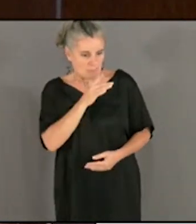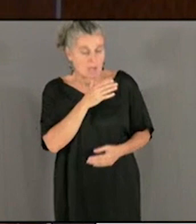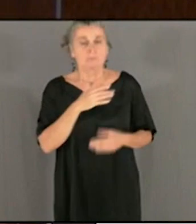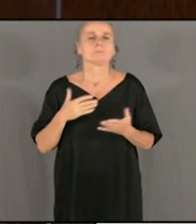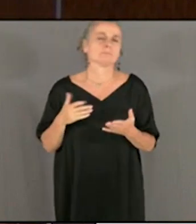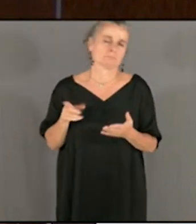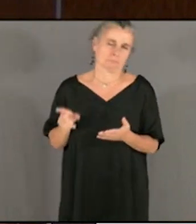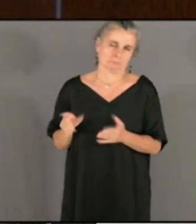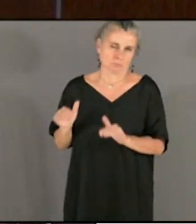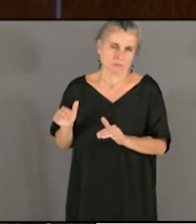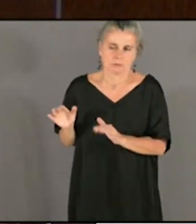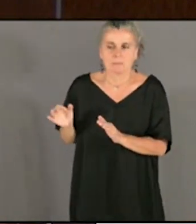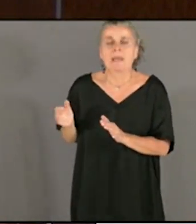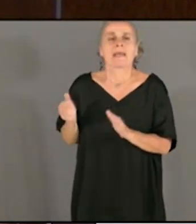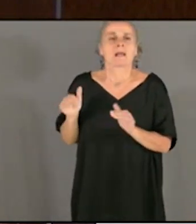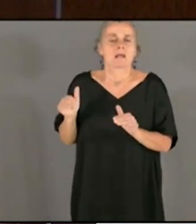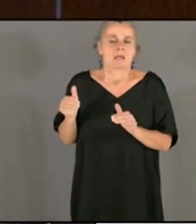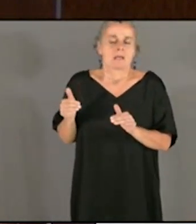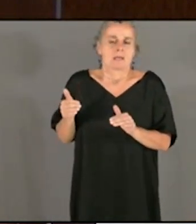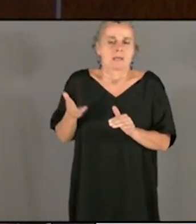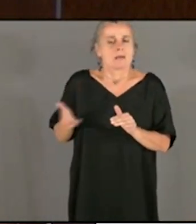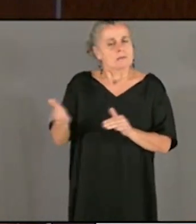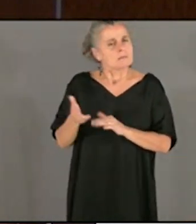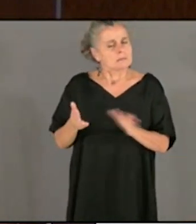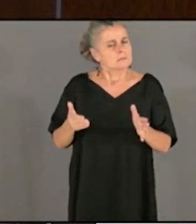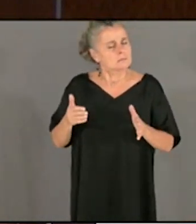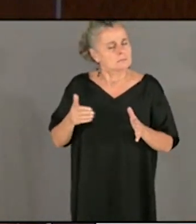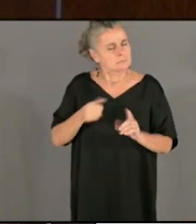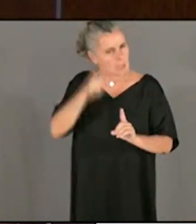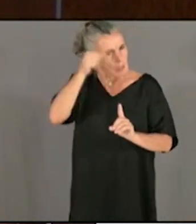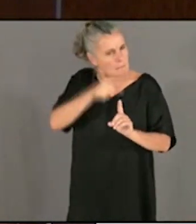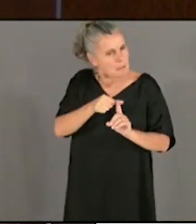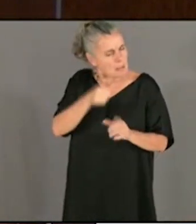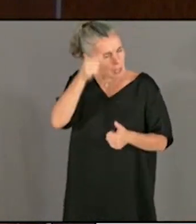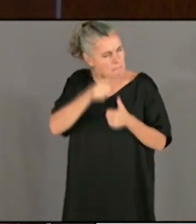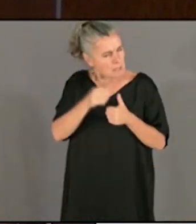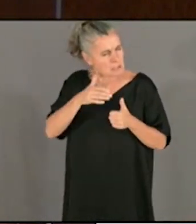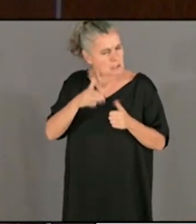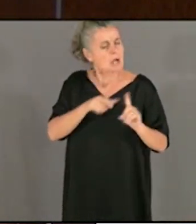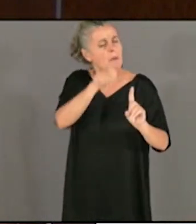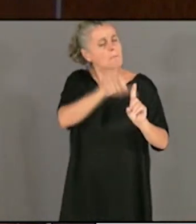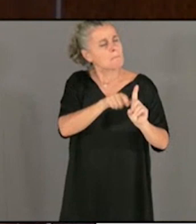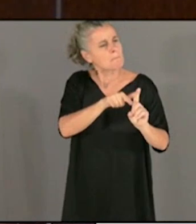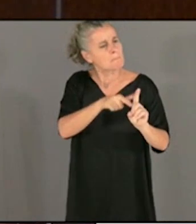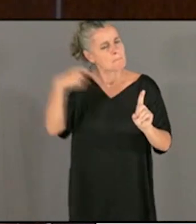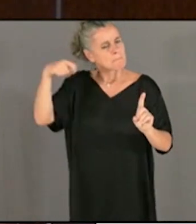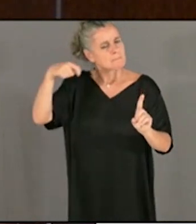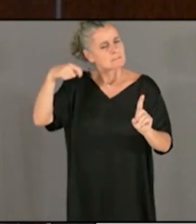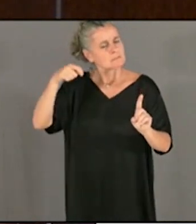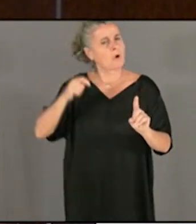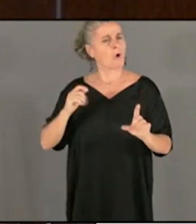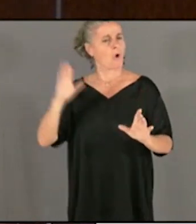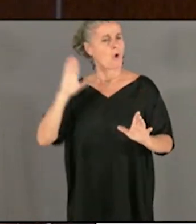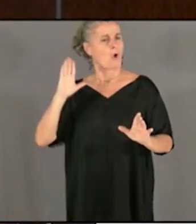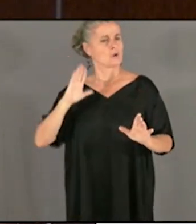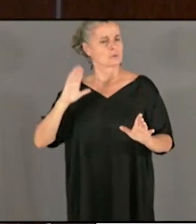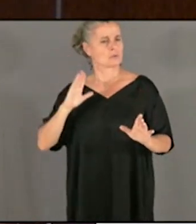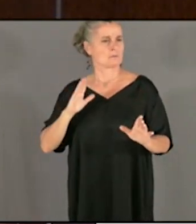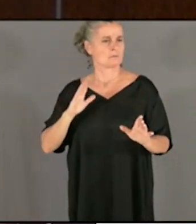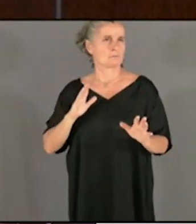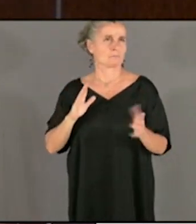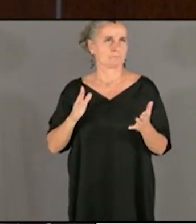conseillers métropolitains, peut-être vous rappelez-vous que j'avais interpellé son président, qui était aussi le maire de Marseille, sur